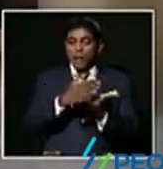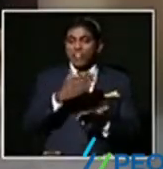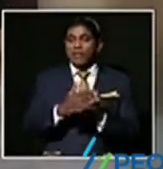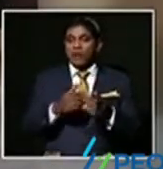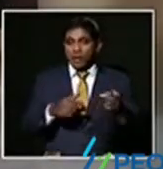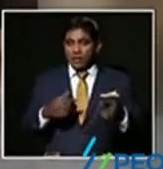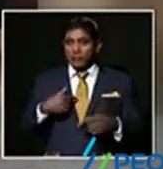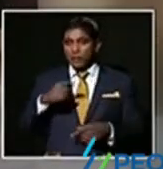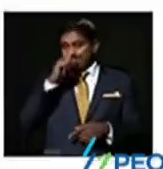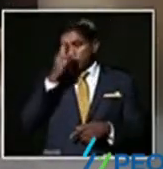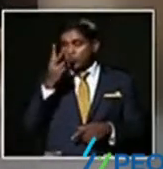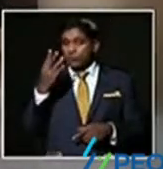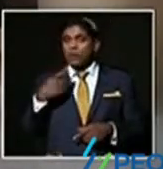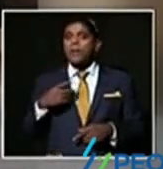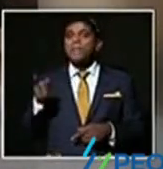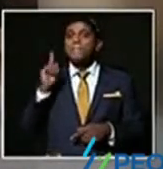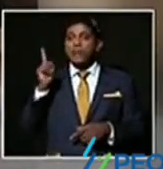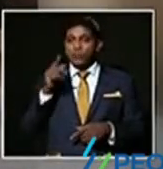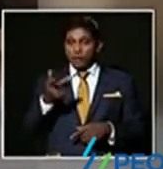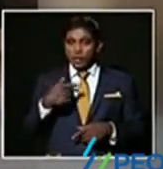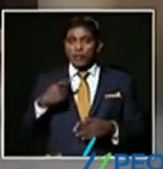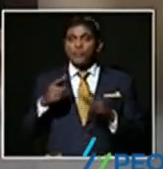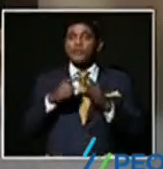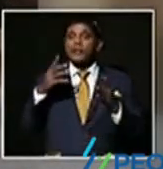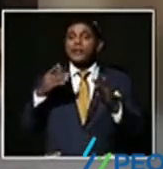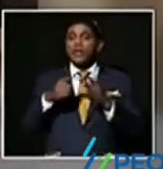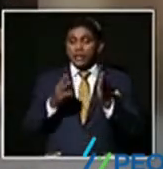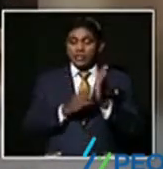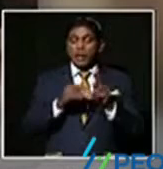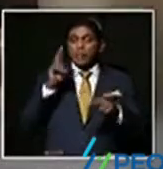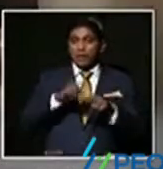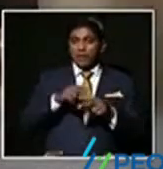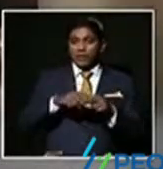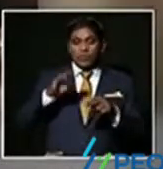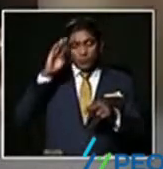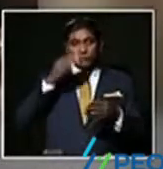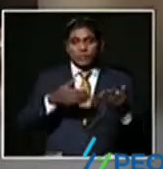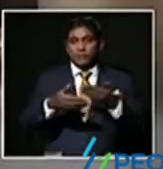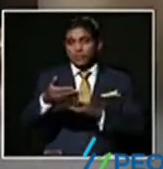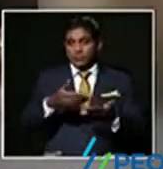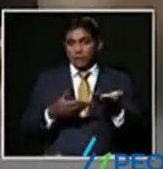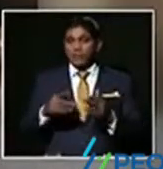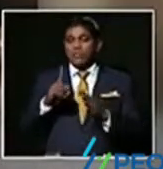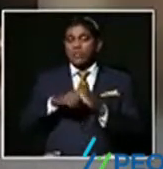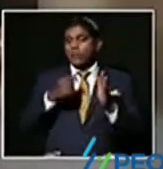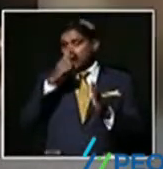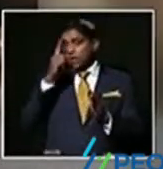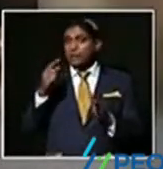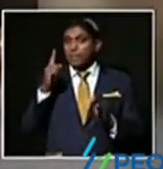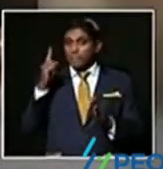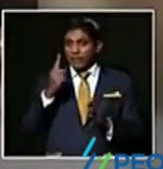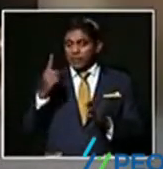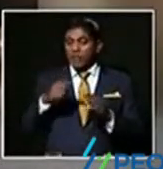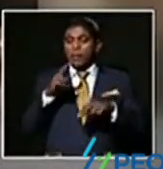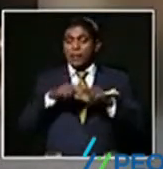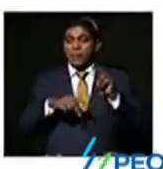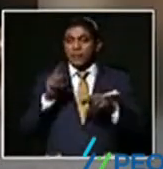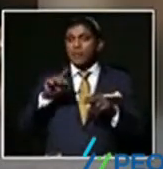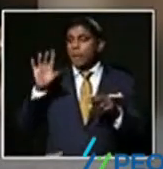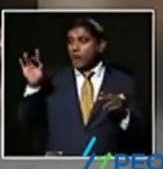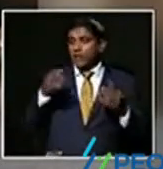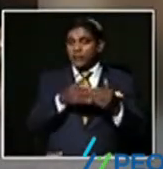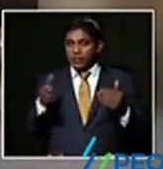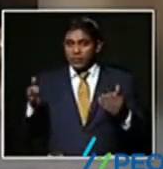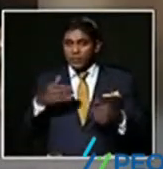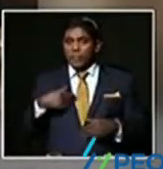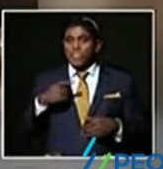මාස ගණනාවක් ප්‍රමාද වුණා. ඒ ජාත්‍යන්තර මුල් අරමුදලත් එක්ක එකඟතාවය ලබා ගන්න ජනවාරි පළවෙනිද ඉඳලා පෙබරවාරි මාසේ 15 වෙනිදා දක්වා